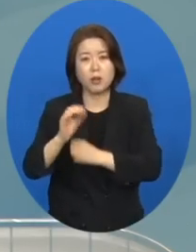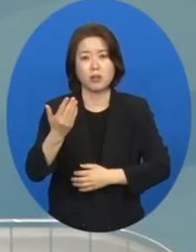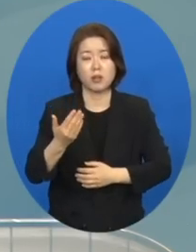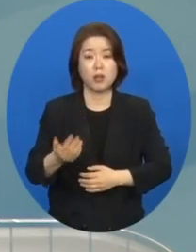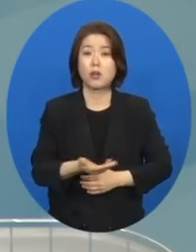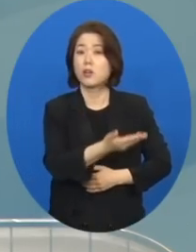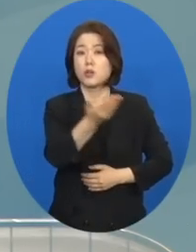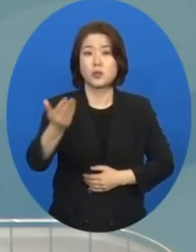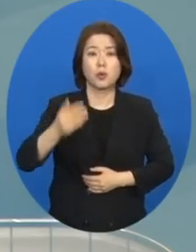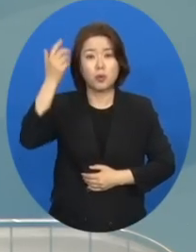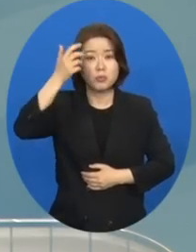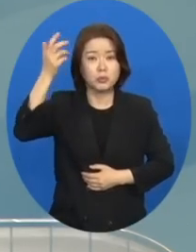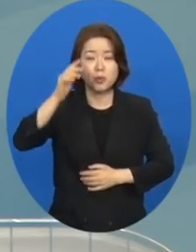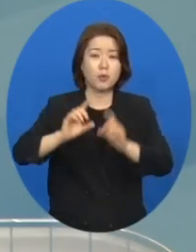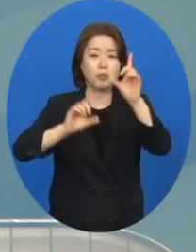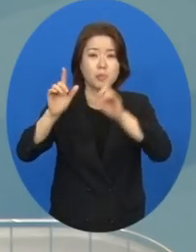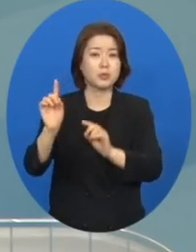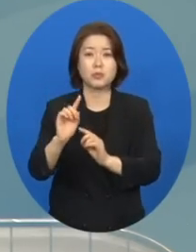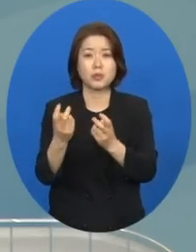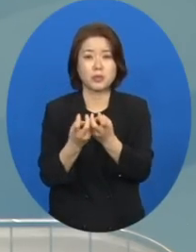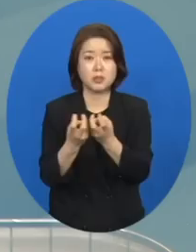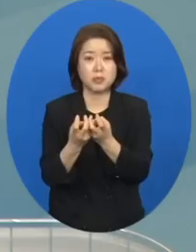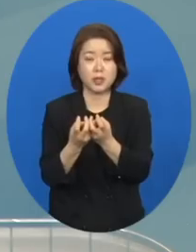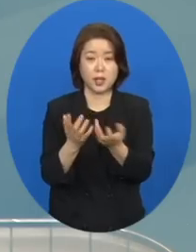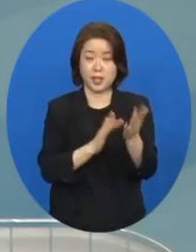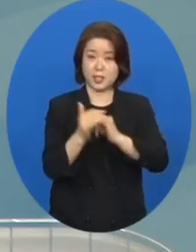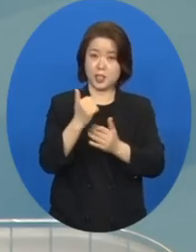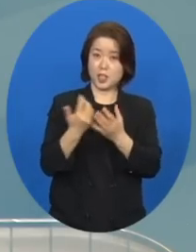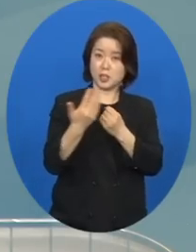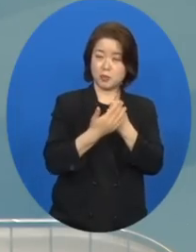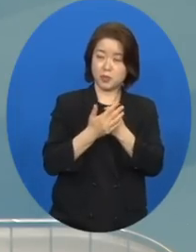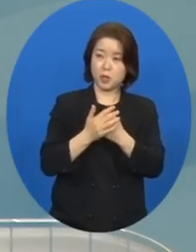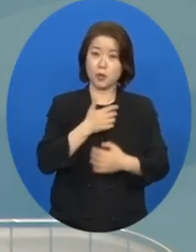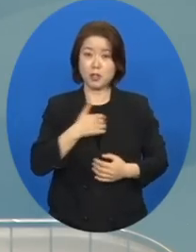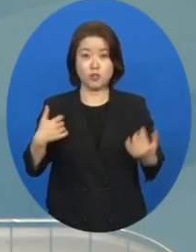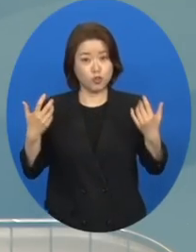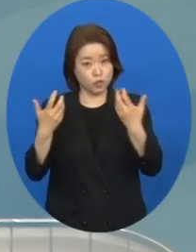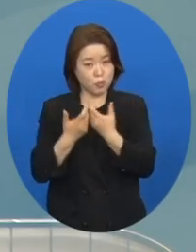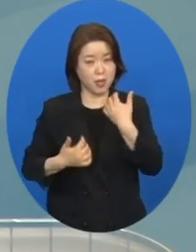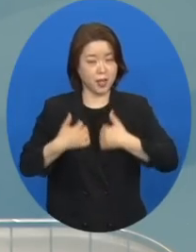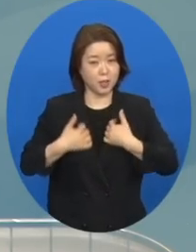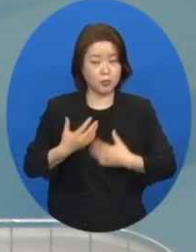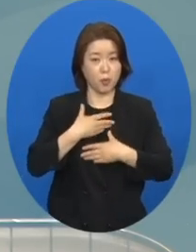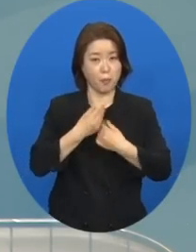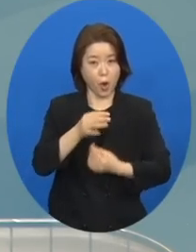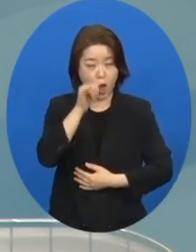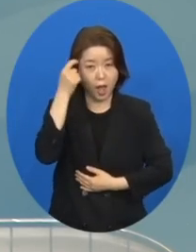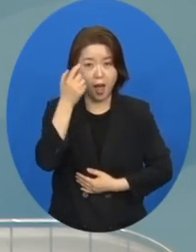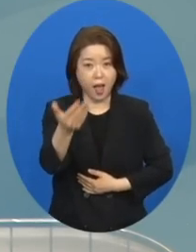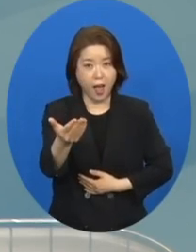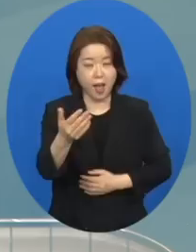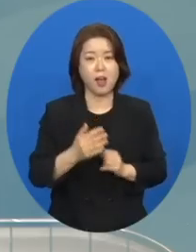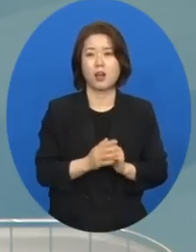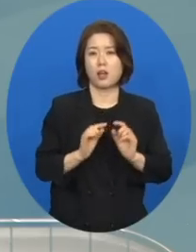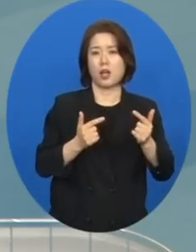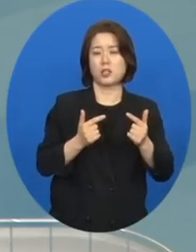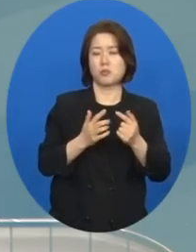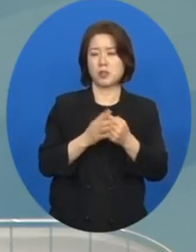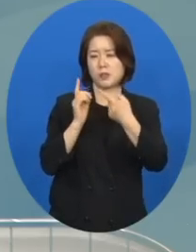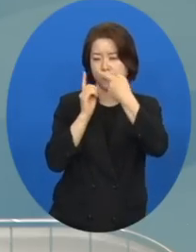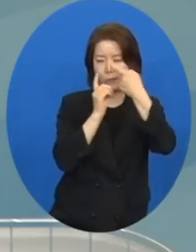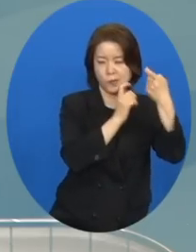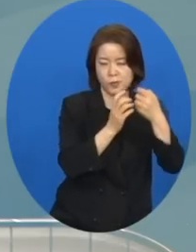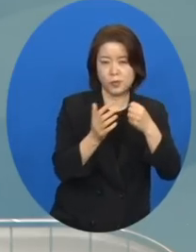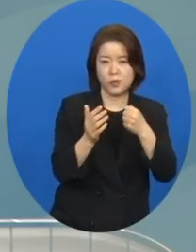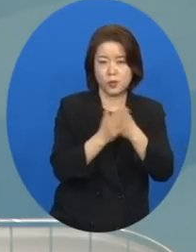어떻습니까 예수님 때문에 여러분 충만 하시고 기쁨이 있고 평안이 있으십니까 아니면 도둑과 강도 때문에